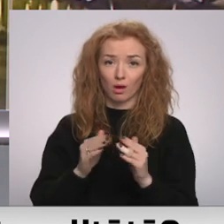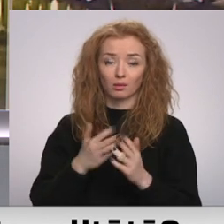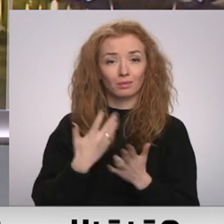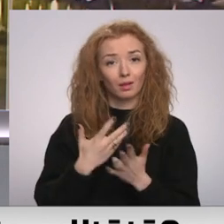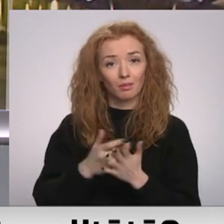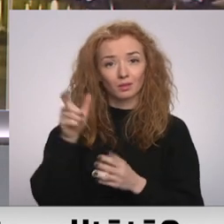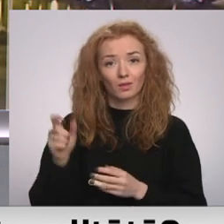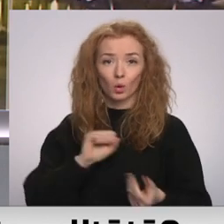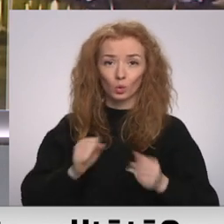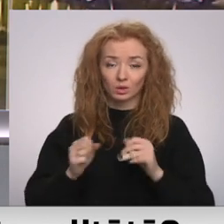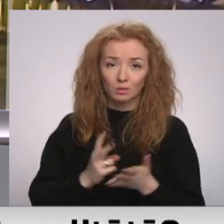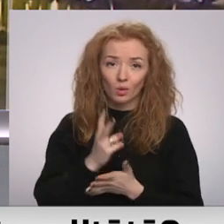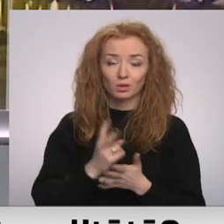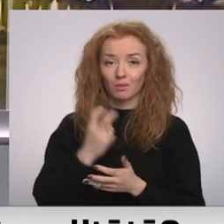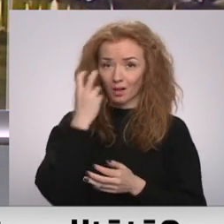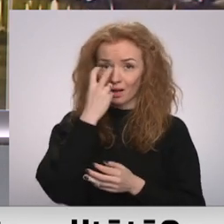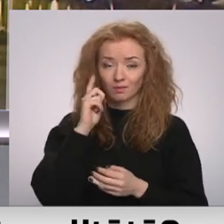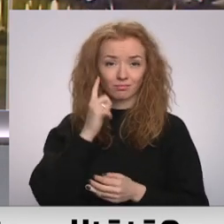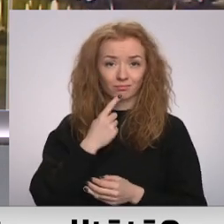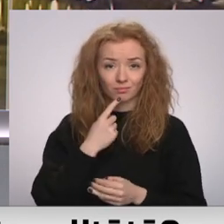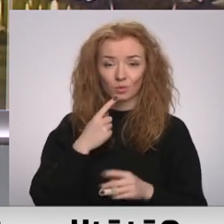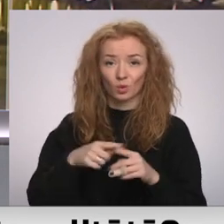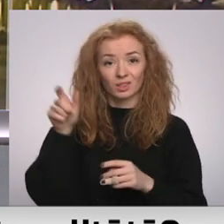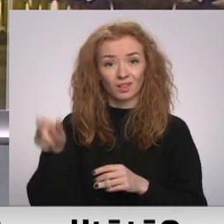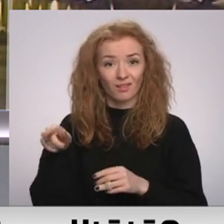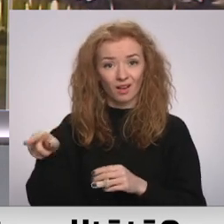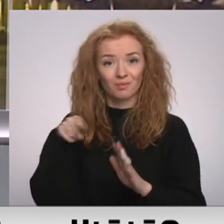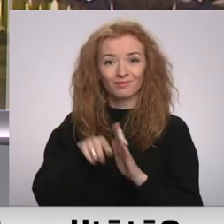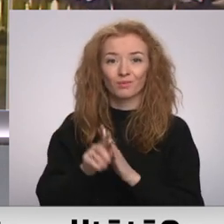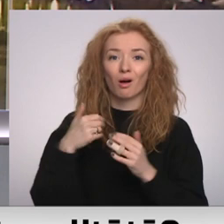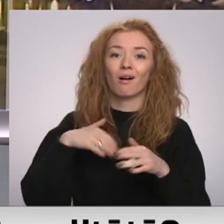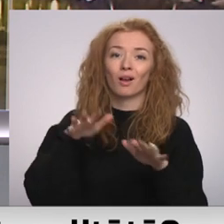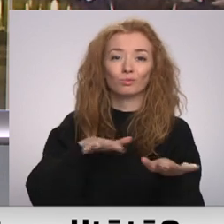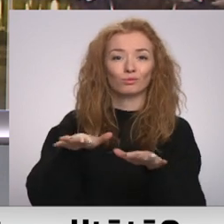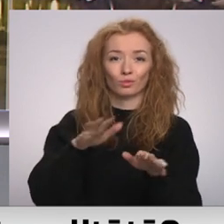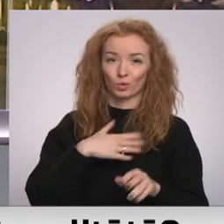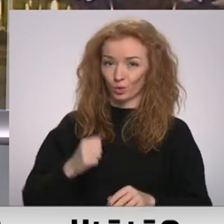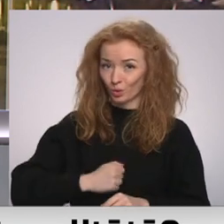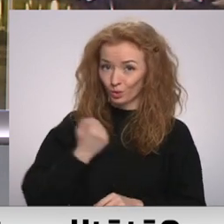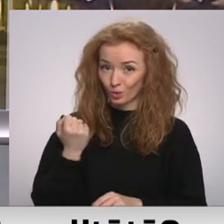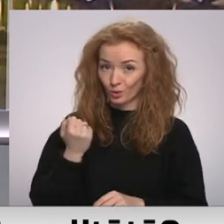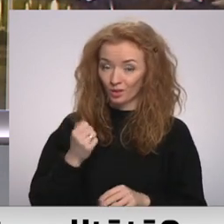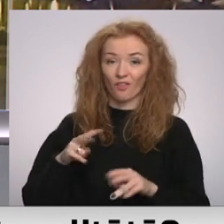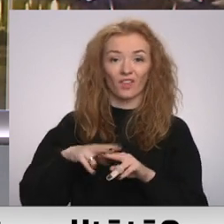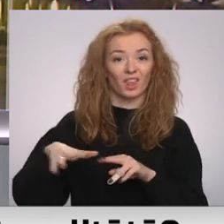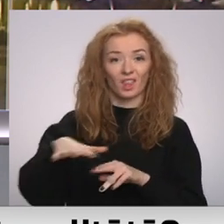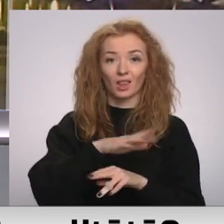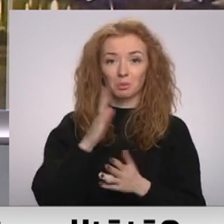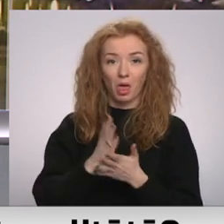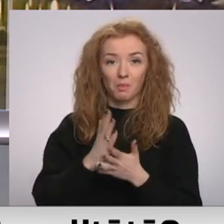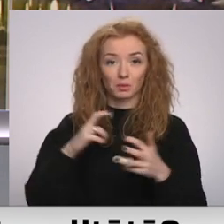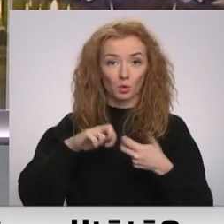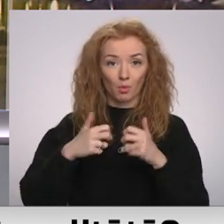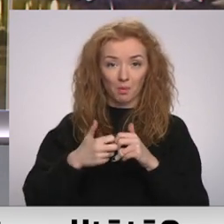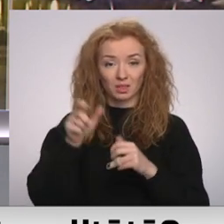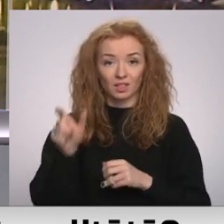traucējumiem, redzes un dzirdes problēmām, kuriem izkļūšana no mājas ir apgrūtināta un bieži pat neiespējama. Vides pieejamības problemātikai